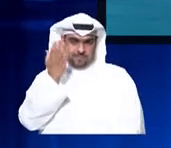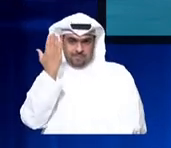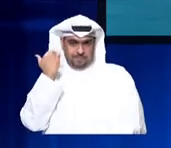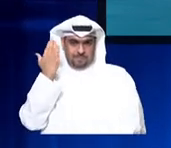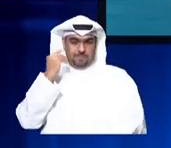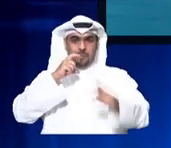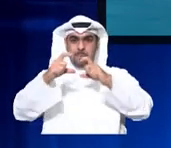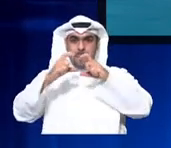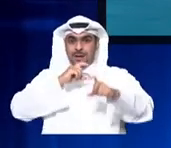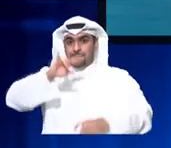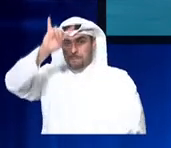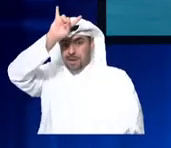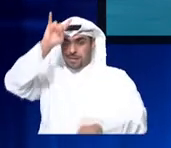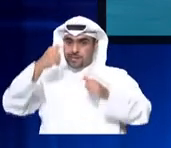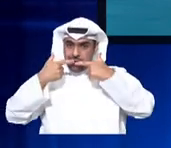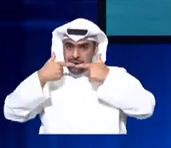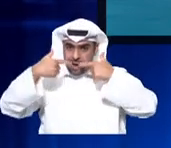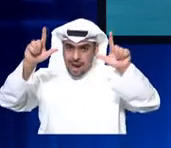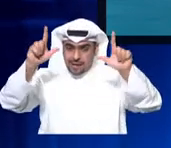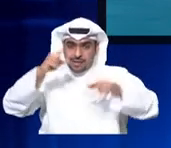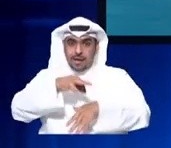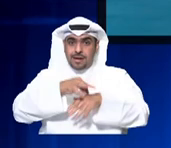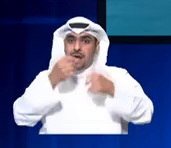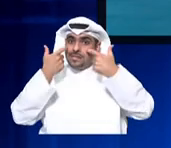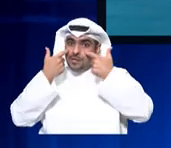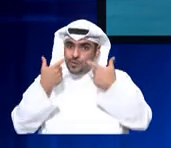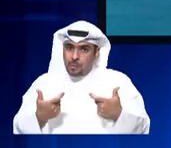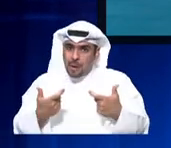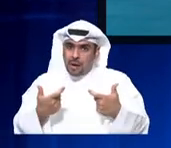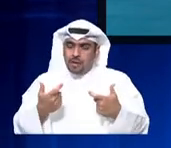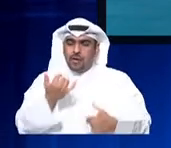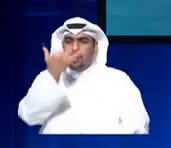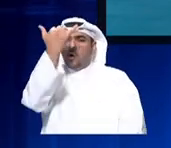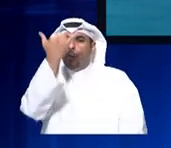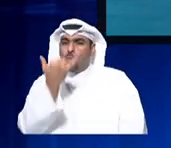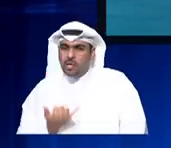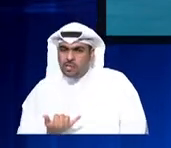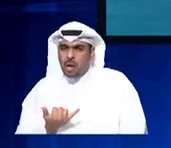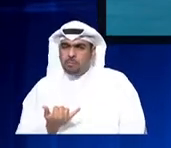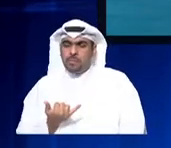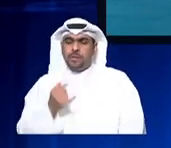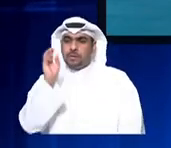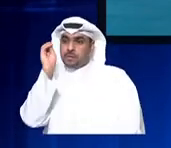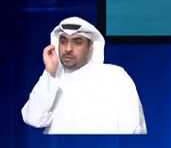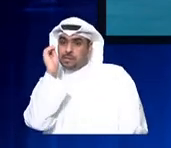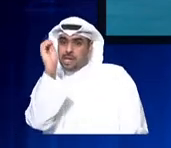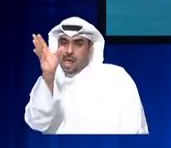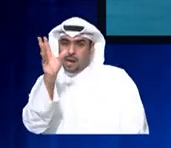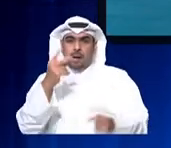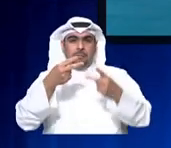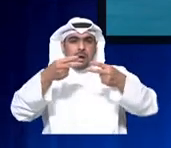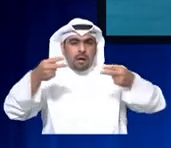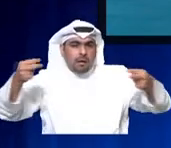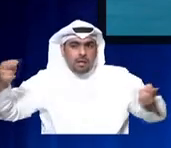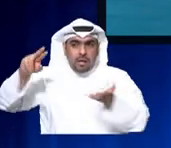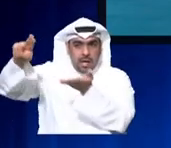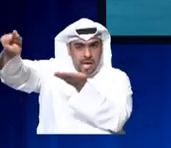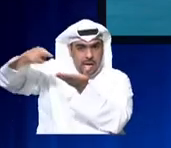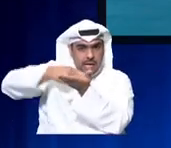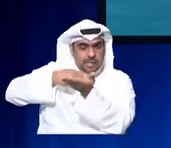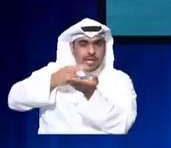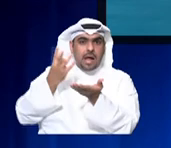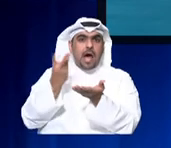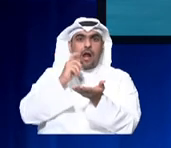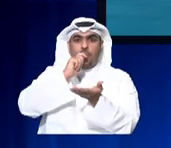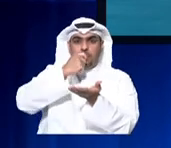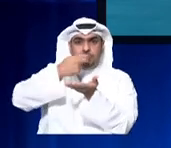مؤخرا بإصدار مسودة تنظيم أعمال مزاولي نظم الدفع والتسوية الإلكترونية للأموال. نعم.